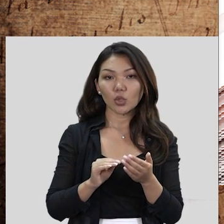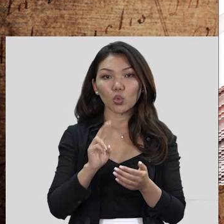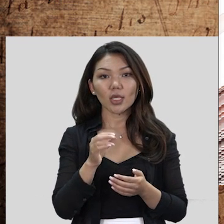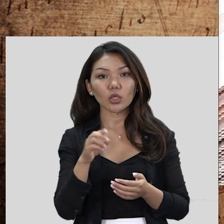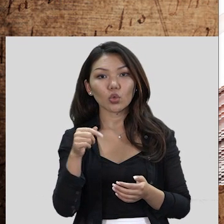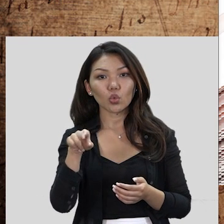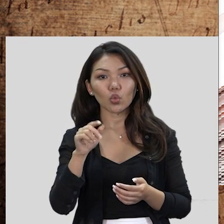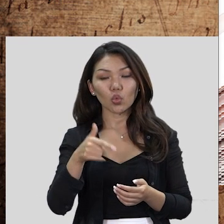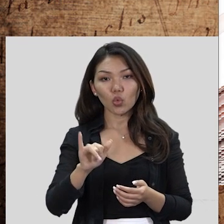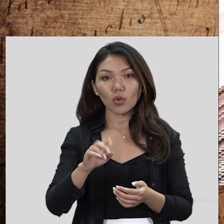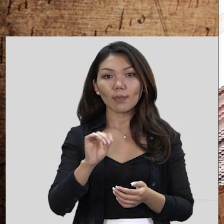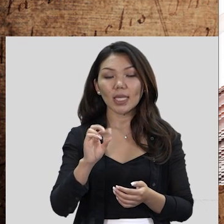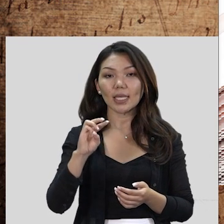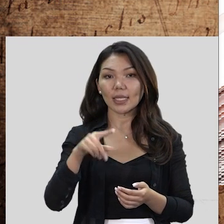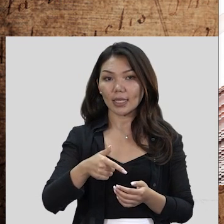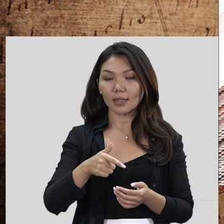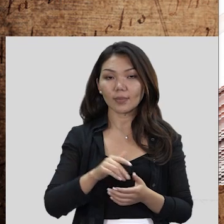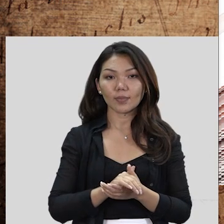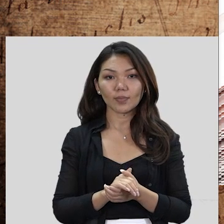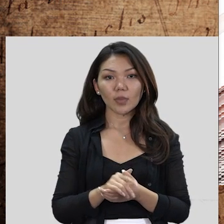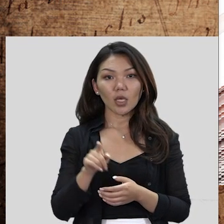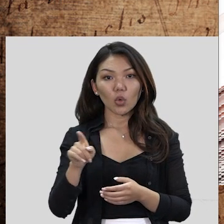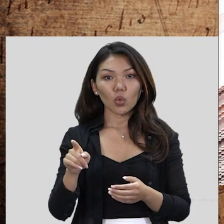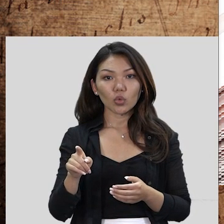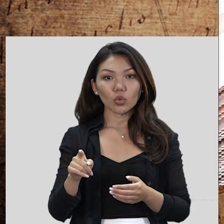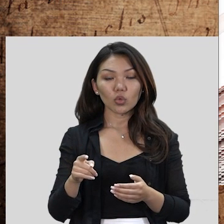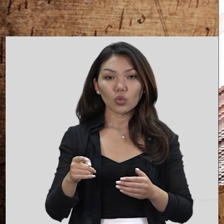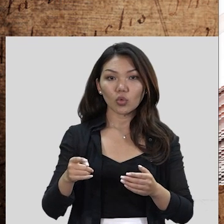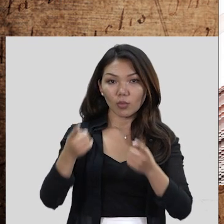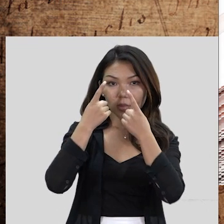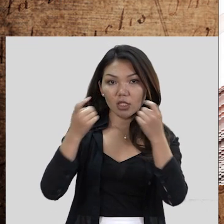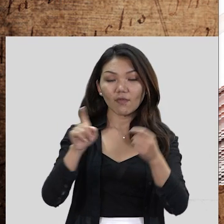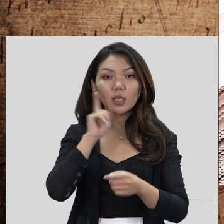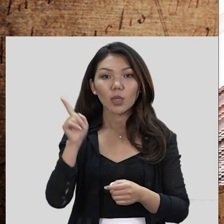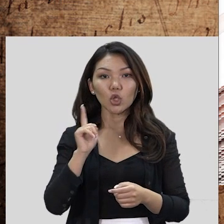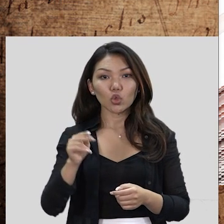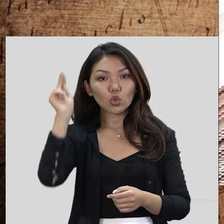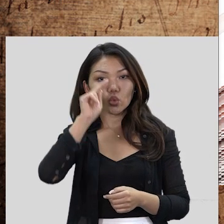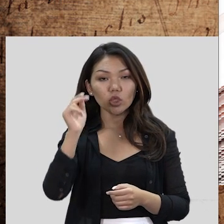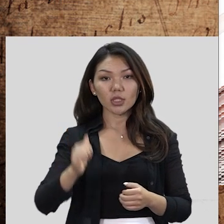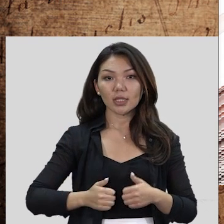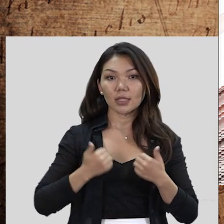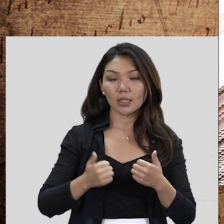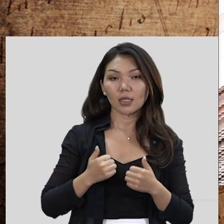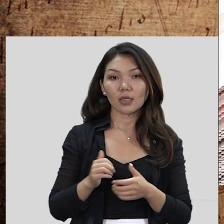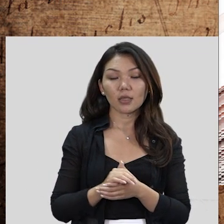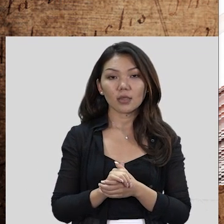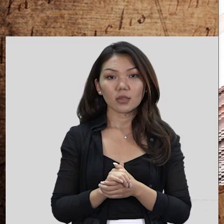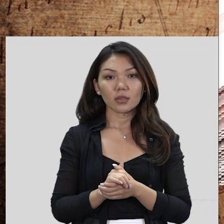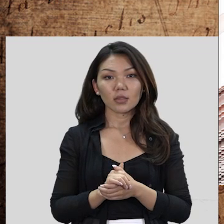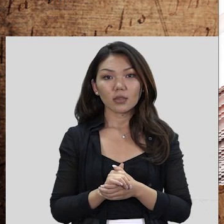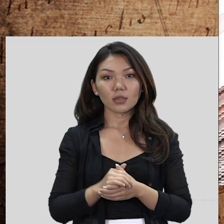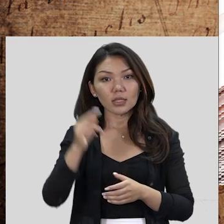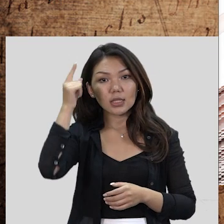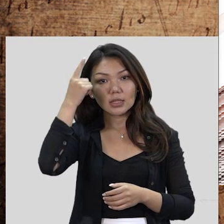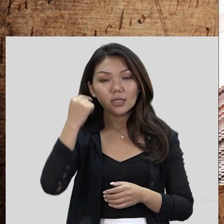имени субал сагу призывает молодежь учиться стремиться к знаниям к владению наука знание это богатство без них